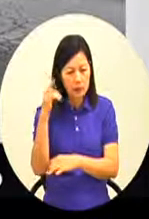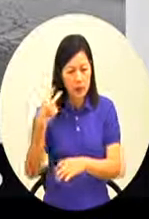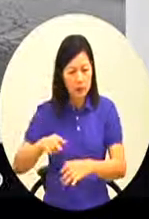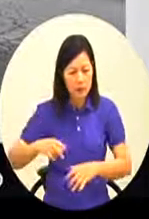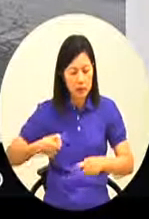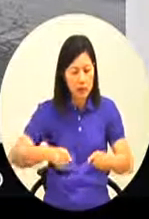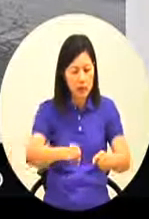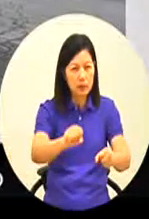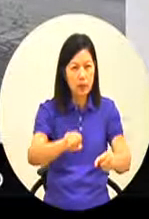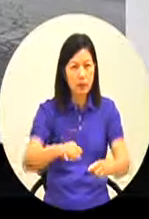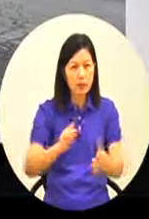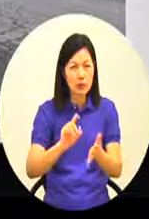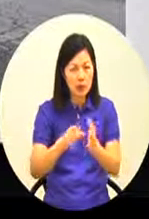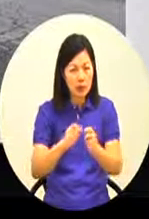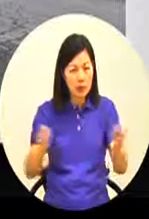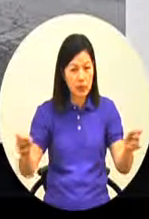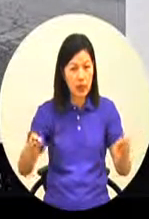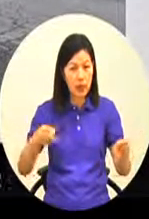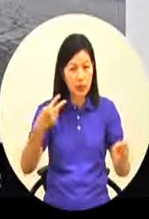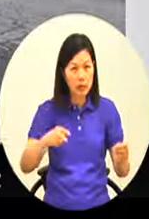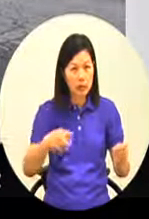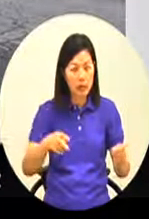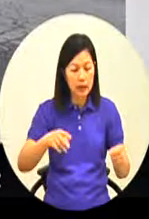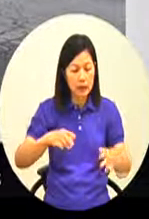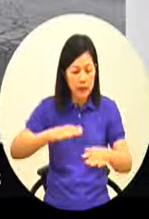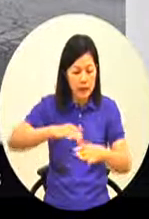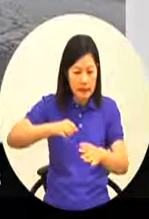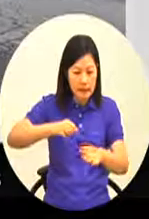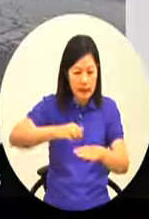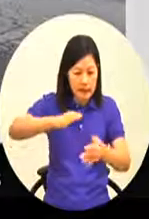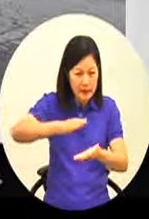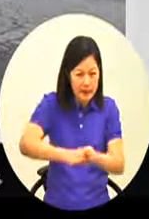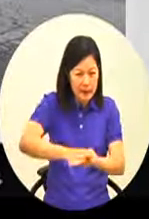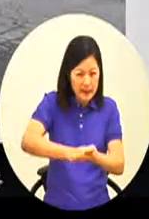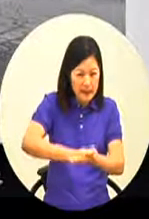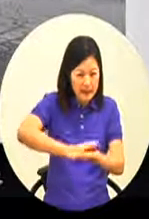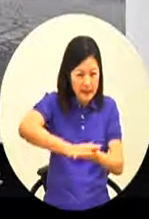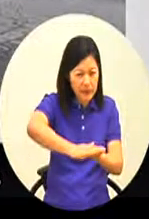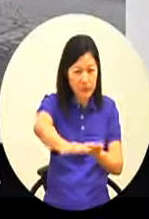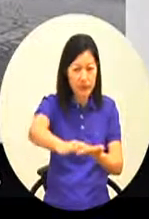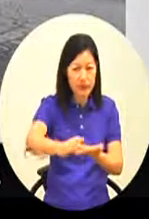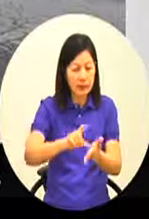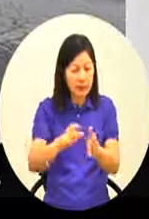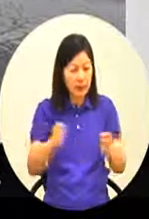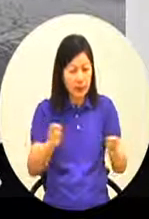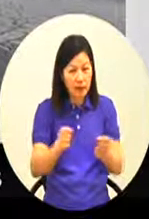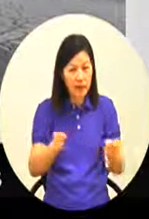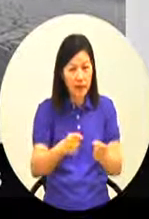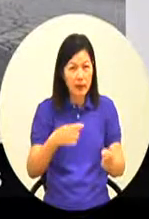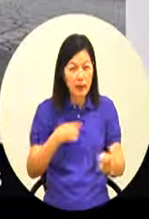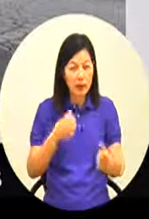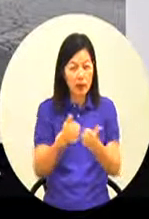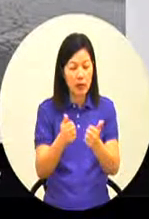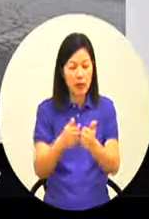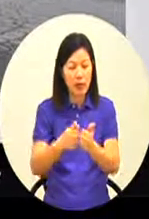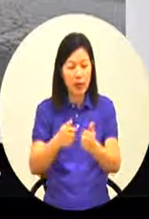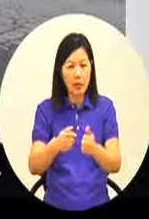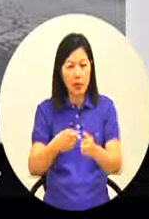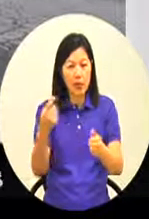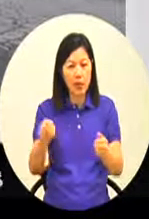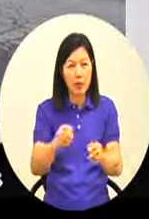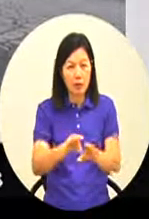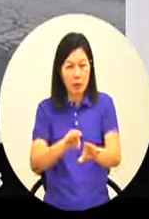了要多久的时间要去堵，所以我刚才知影讲，我开过的时阵，我车若冻掉的，我规条路塌路的时阵，